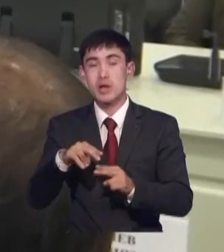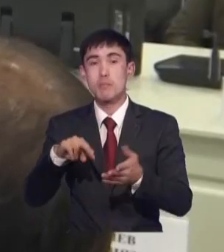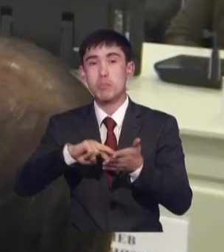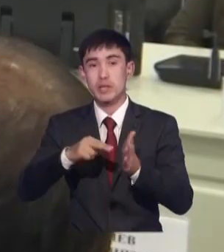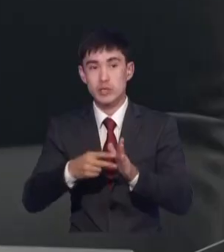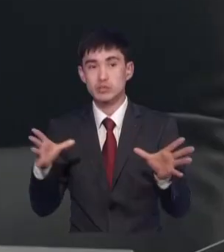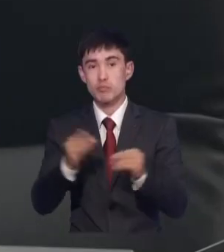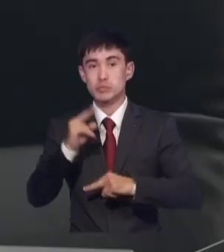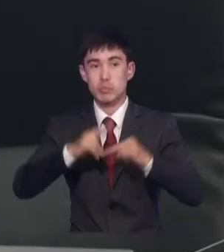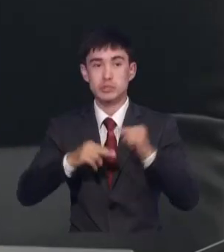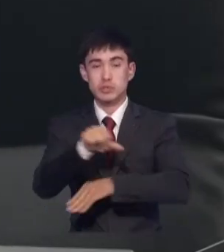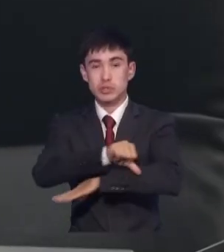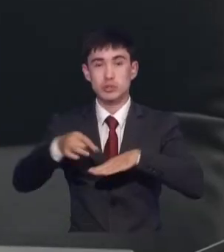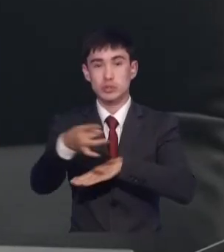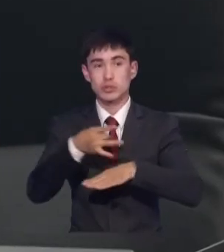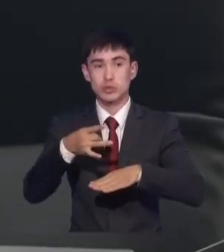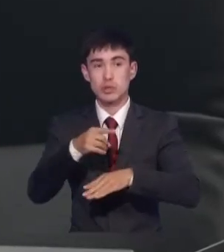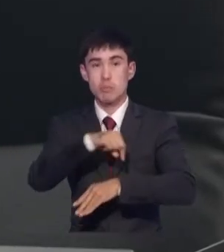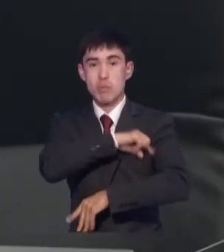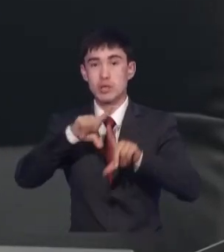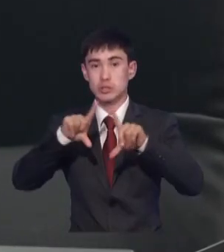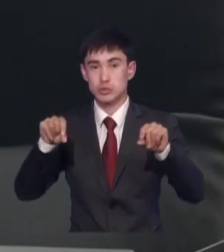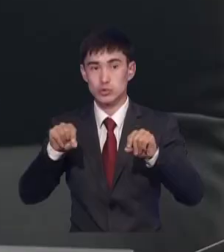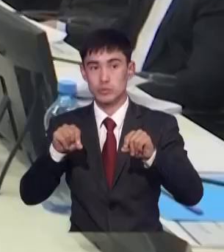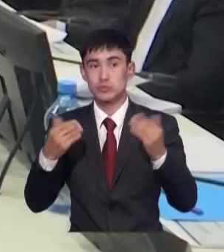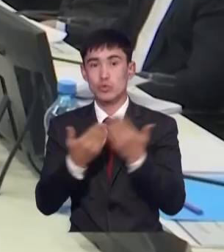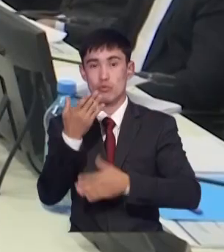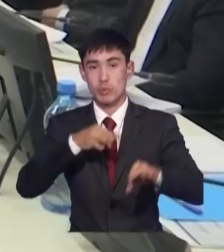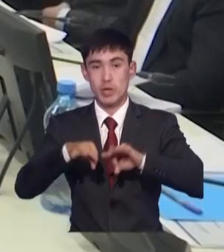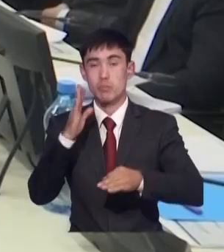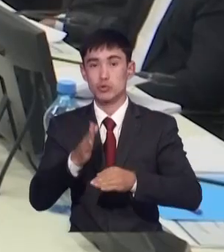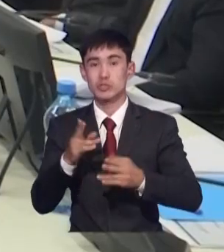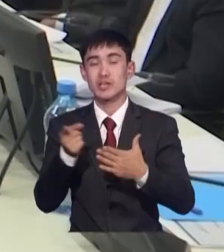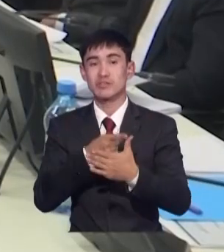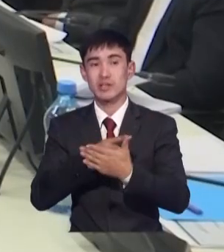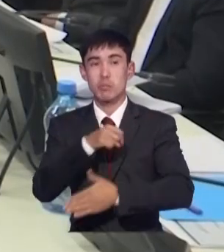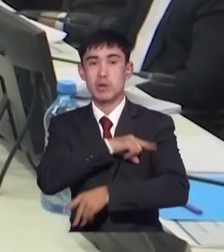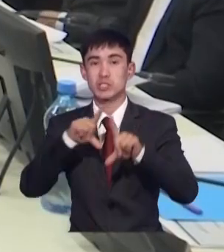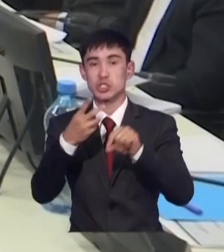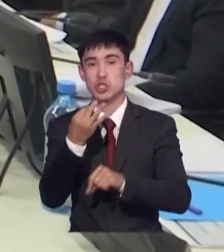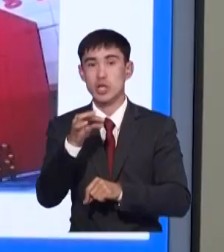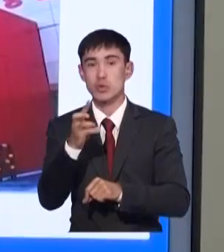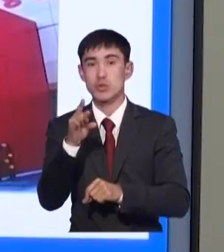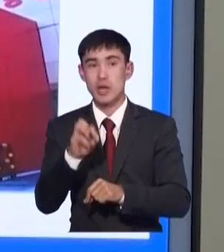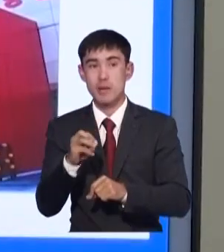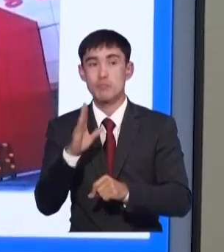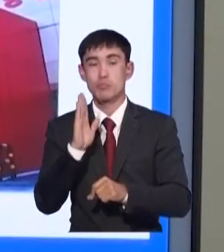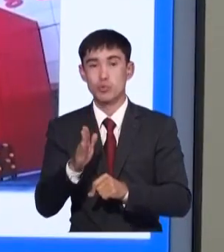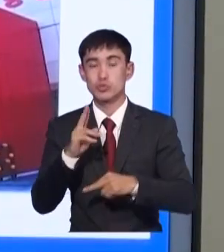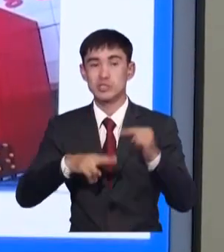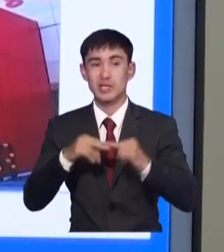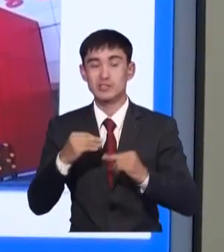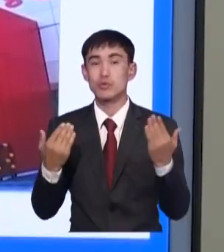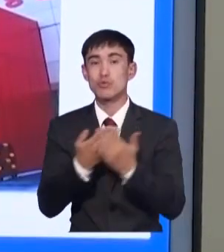планируют совместно построить на территории региона многопрофильную больницу. Новый проект, получивший название «Больница Шинлайн Хёнде», предполагает